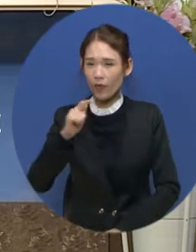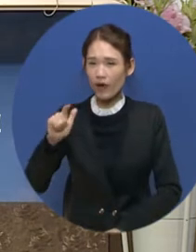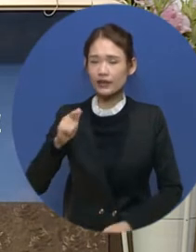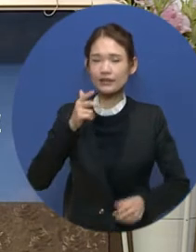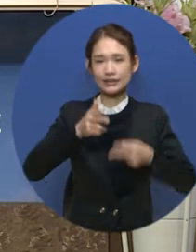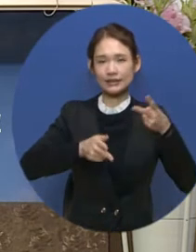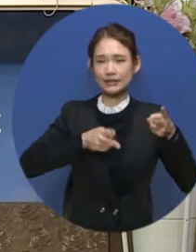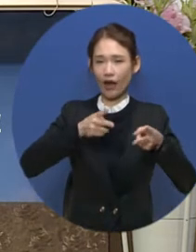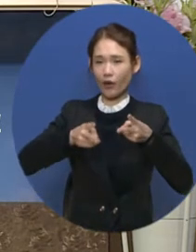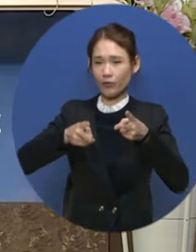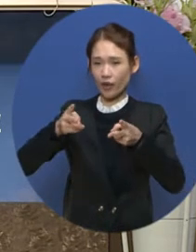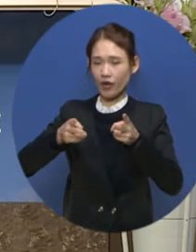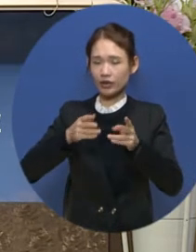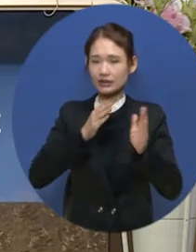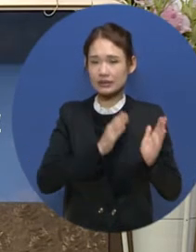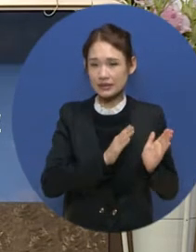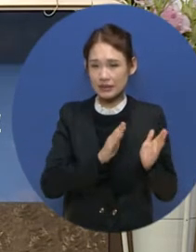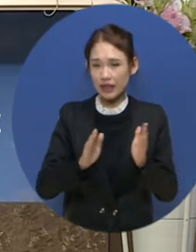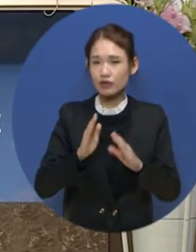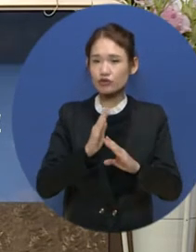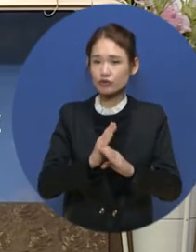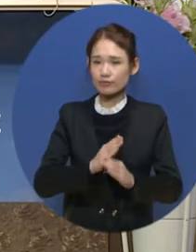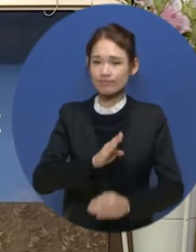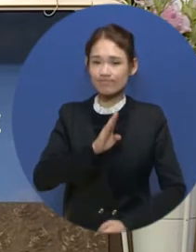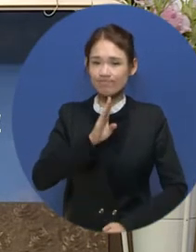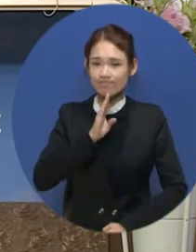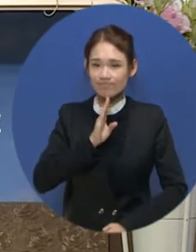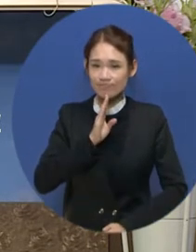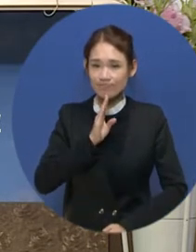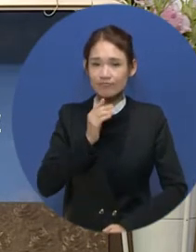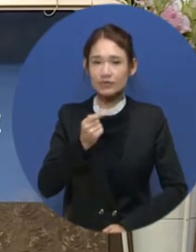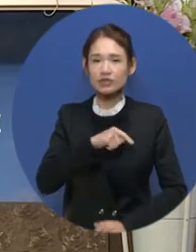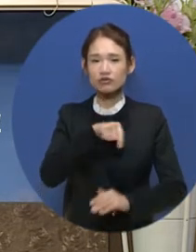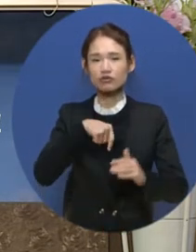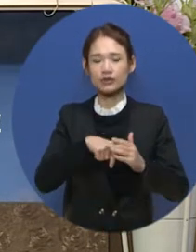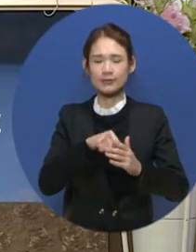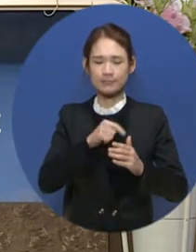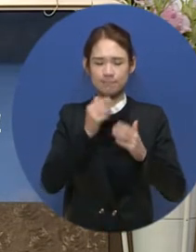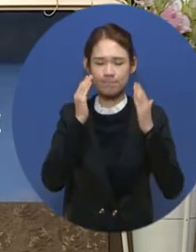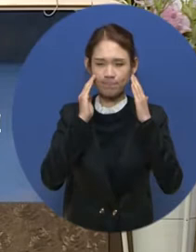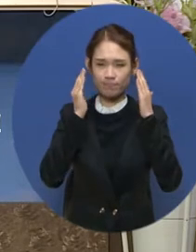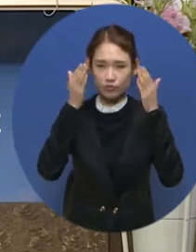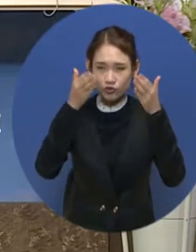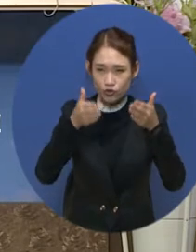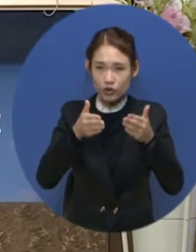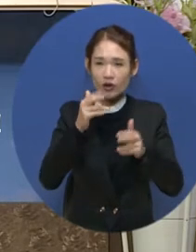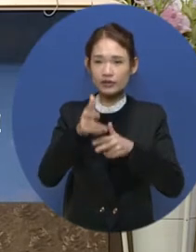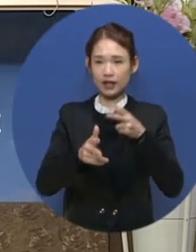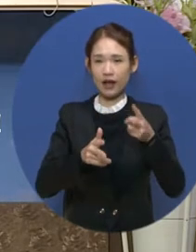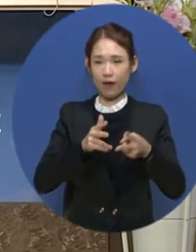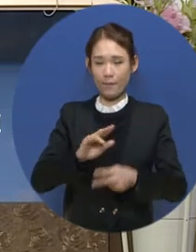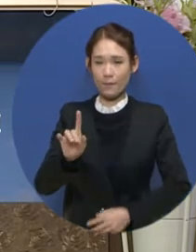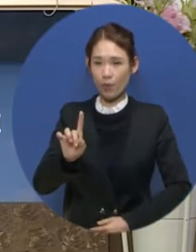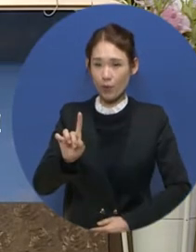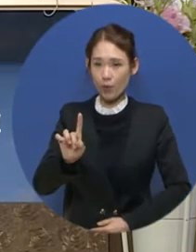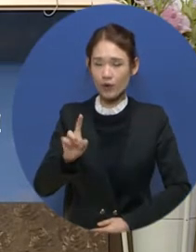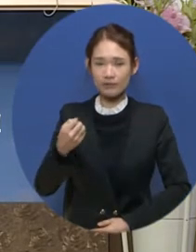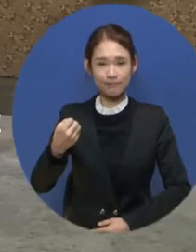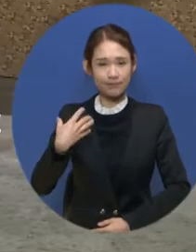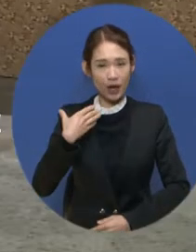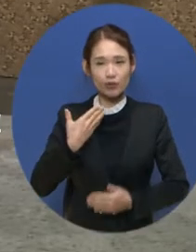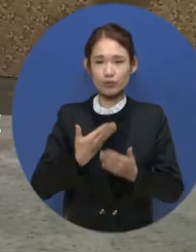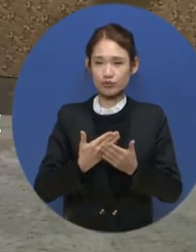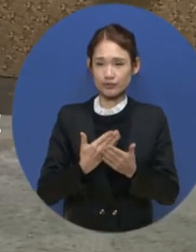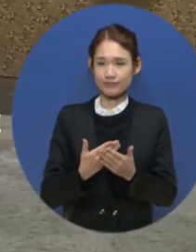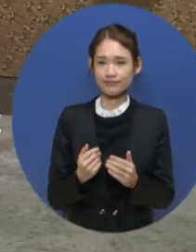사업들을 또 진행 중 2시 잖아요 4 그 중에서도 좀 중점적으로 진행 중에 사업이 있다면 누 말씀 다 되겠습니다